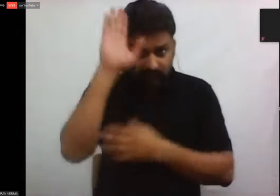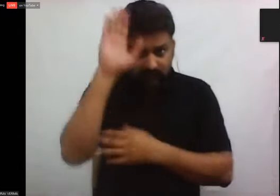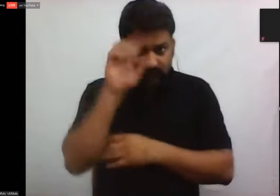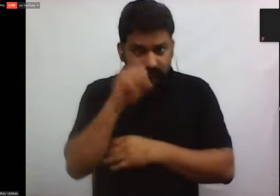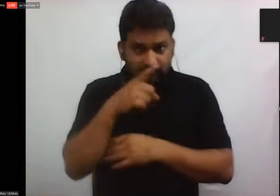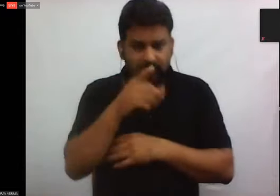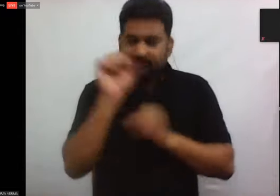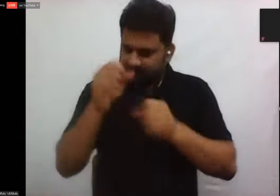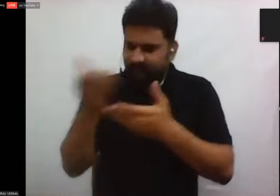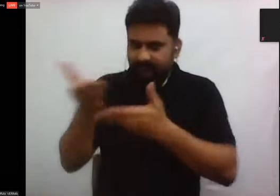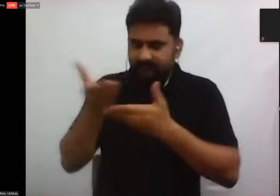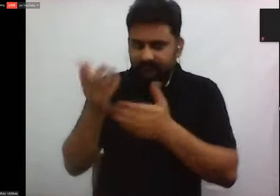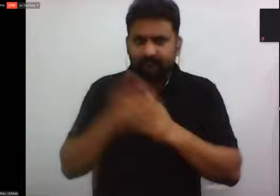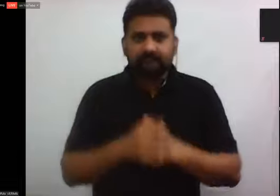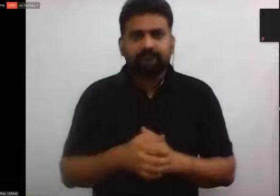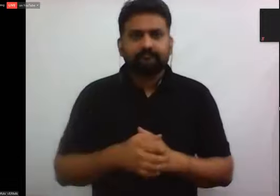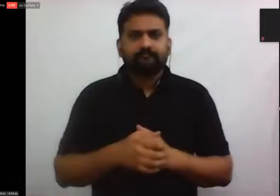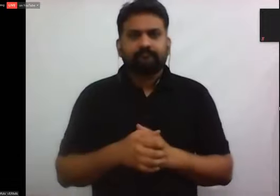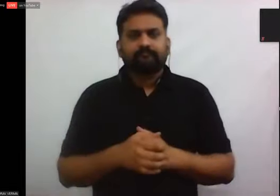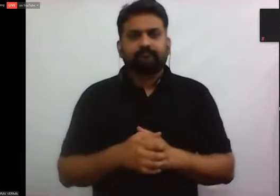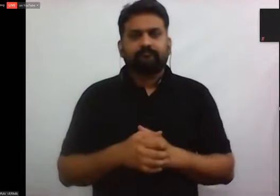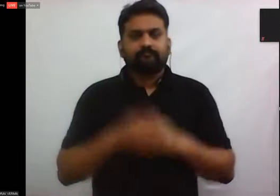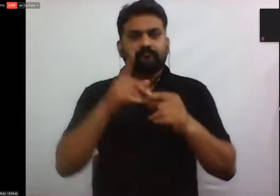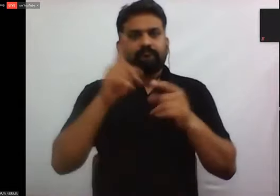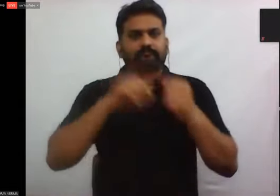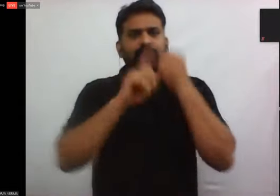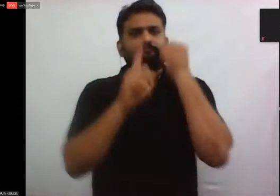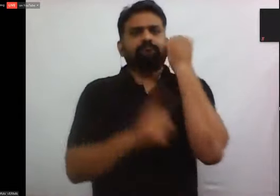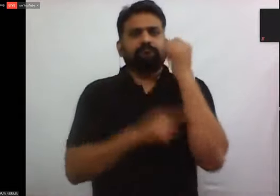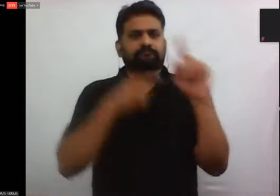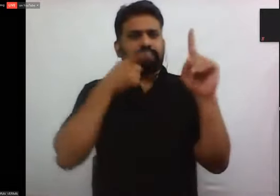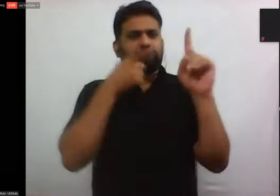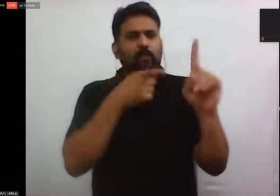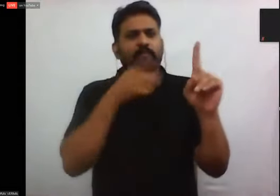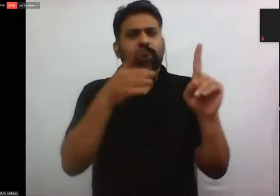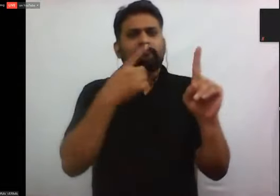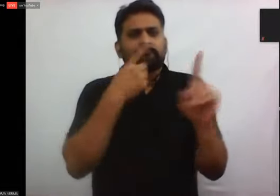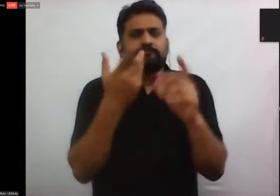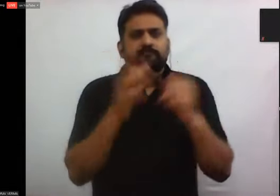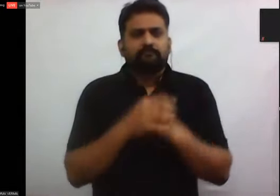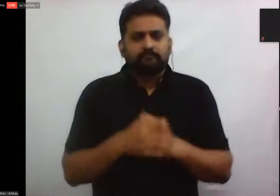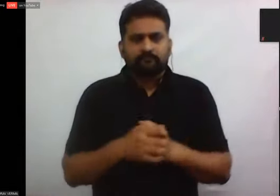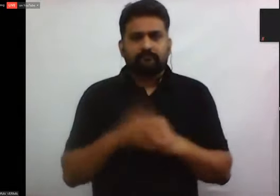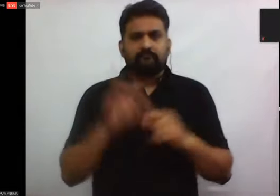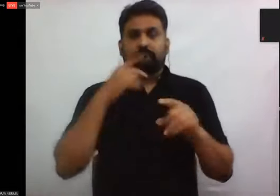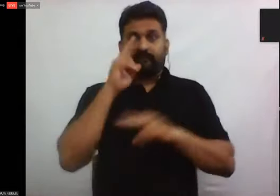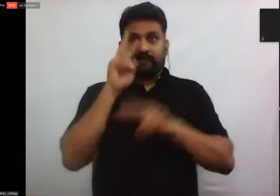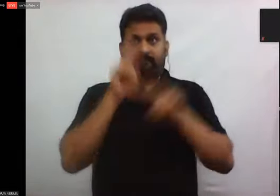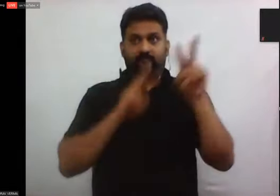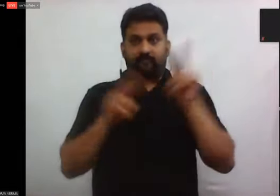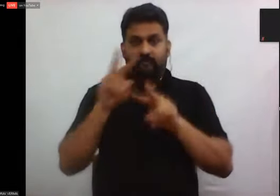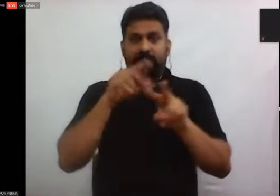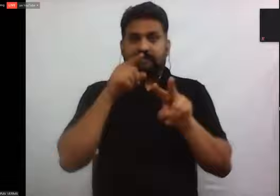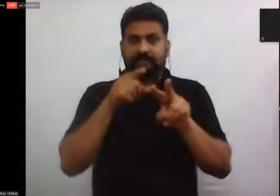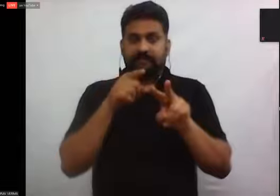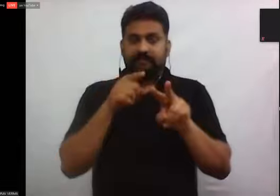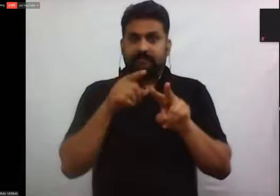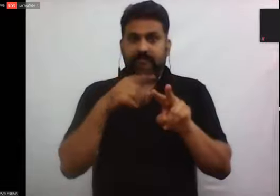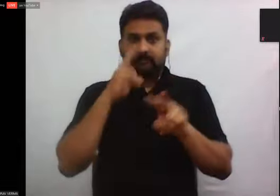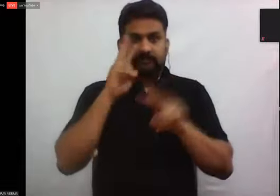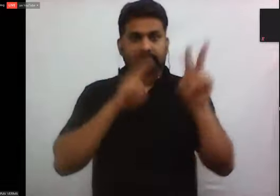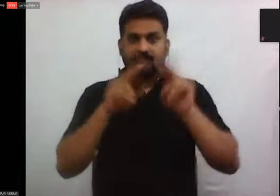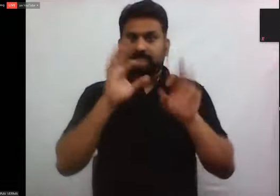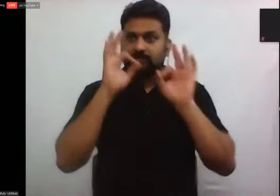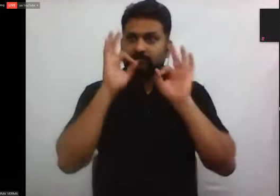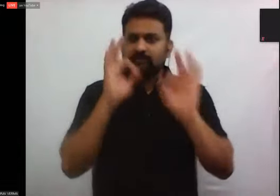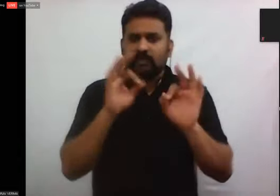आस्क? या जी. See, your last point was that when vision is best, which is true, vision is best